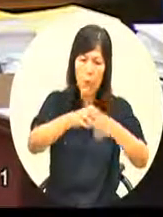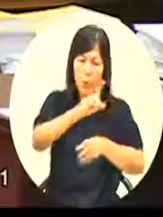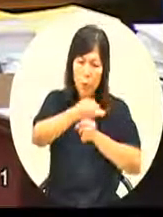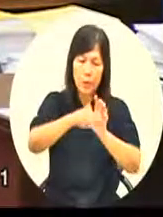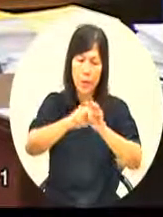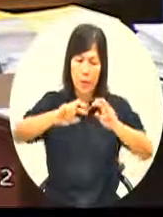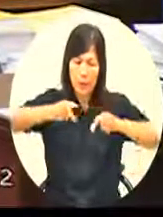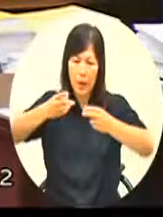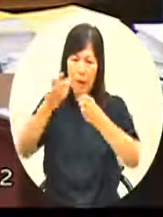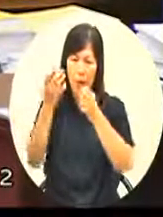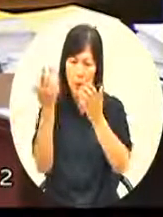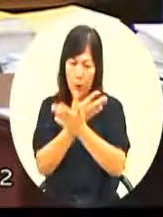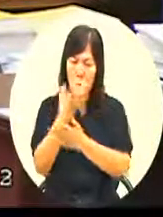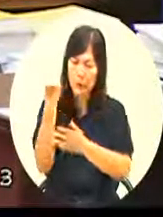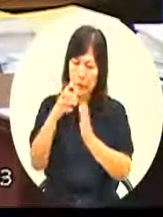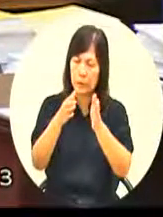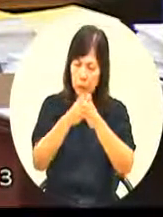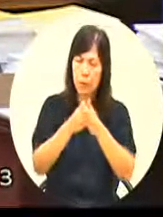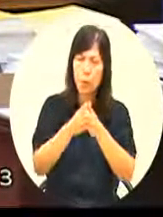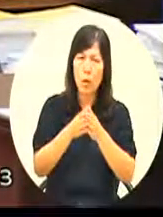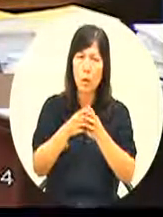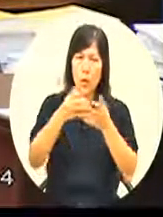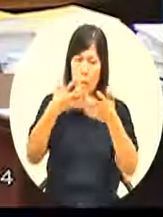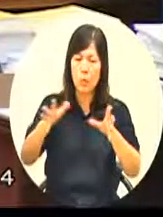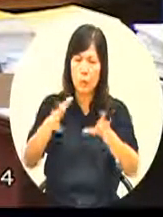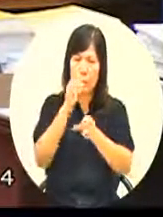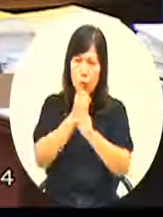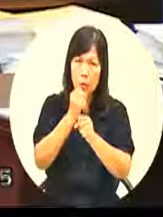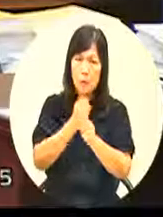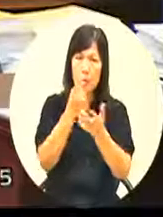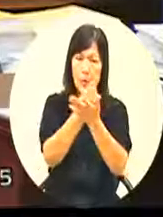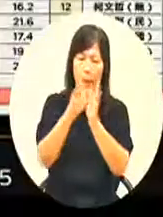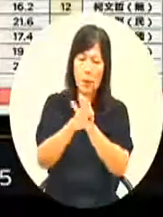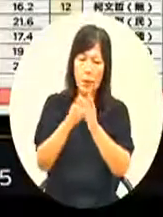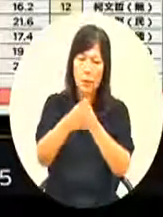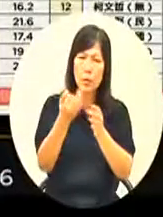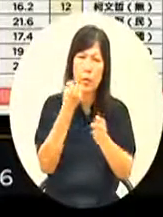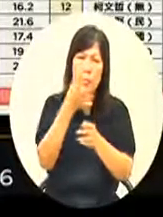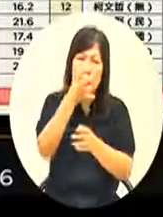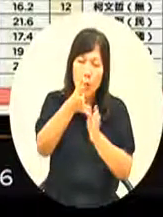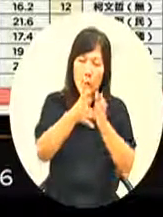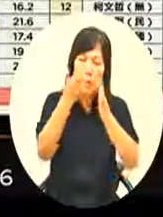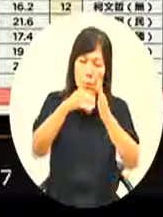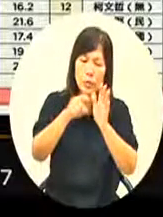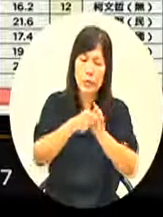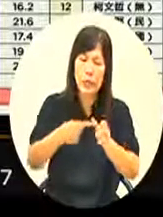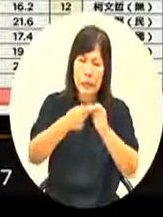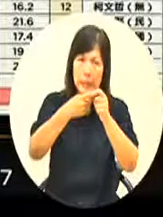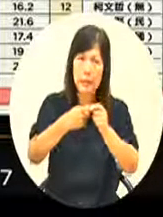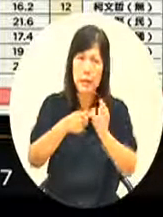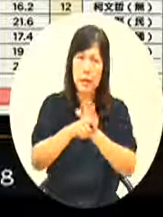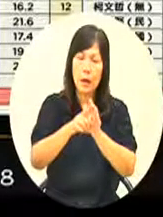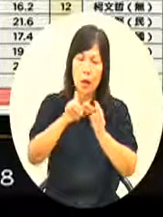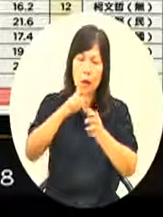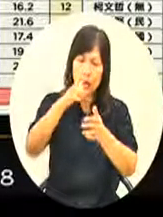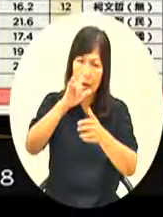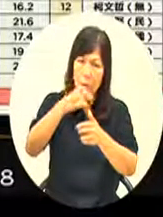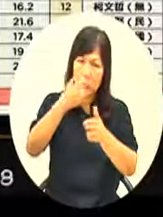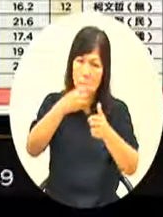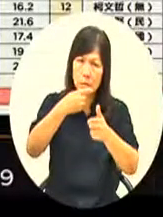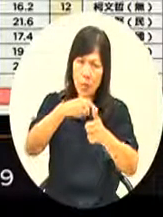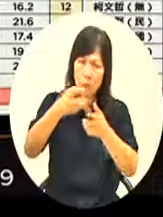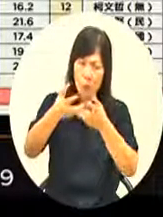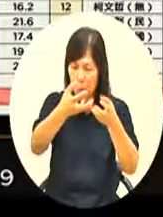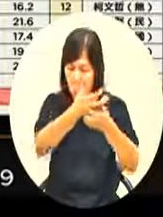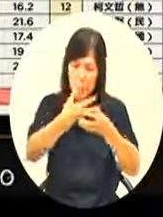的需求，我们非常多的同仁其实都很贴近的在跟学校的第一线的教育同仁在做一些努